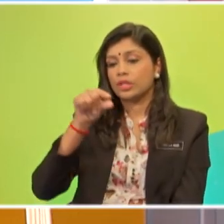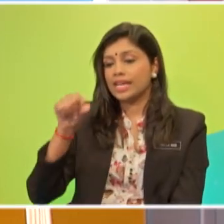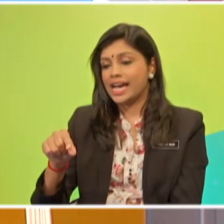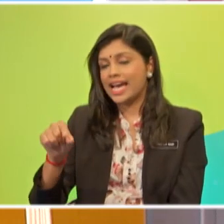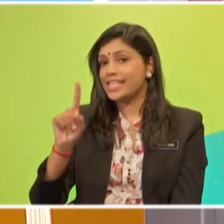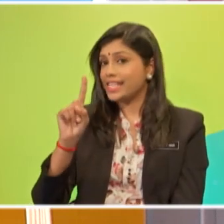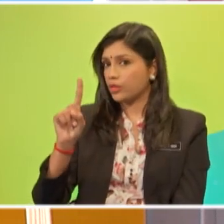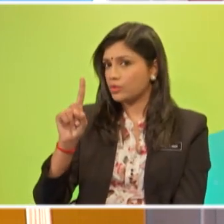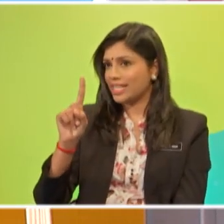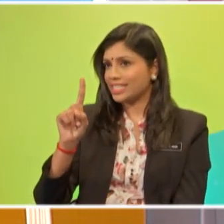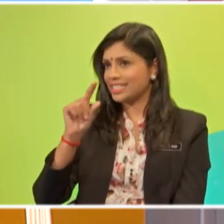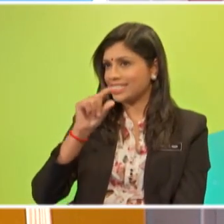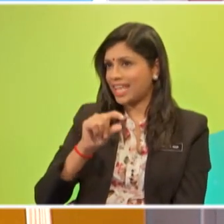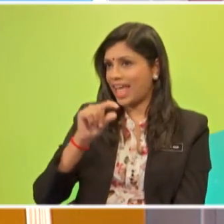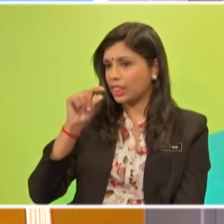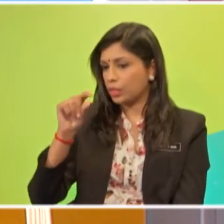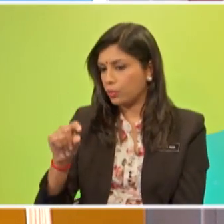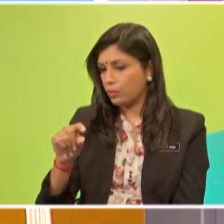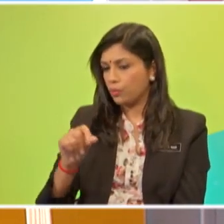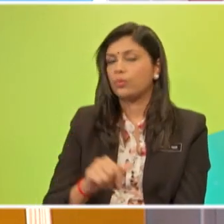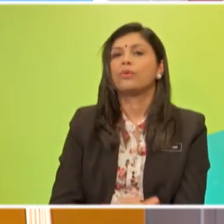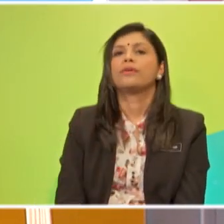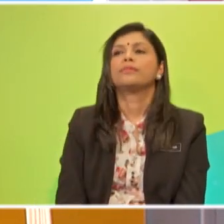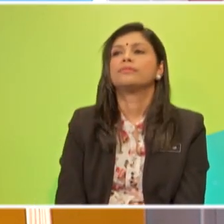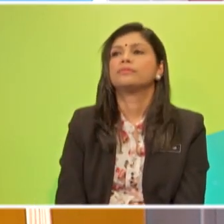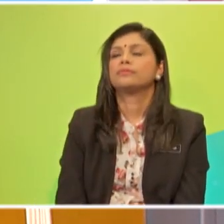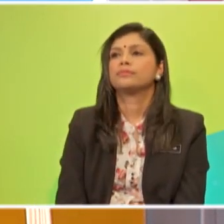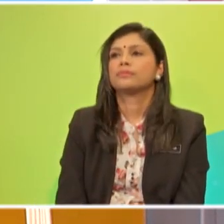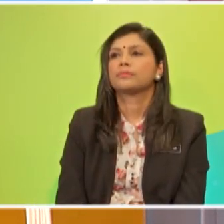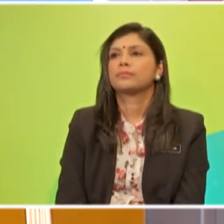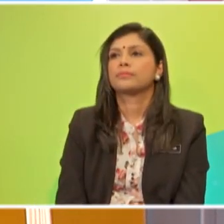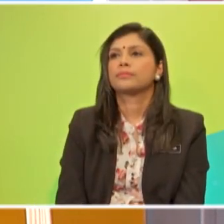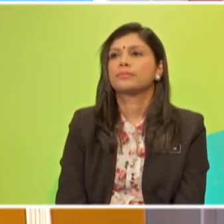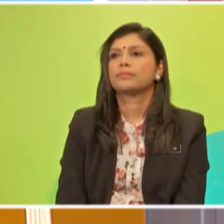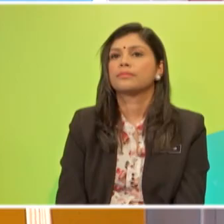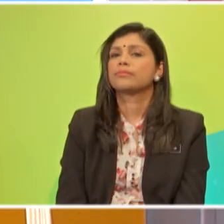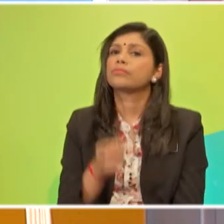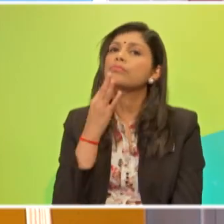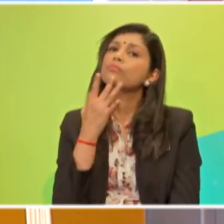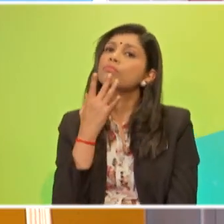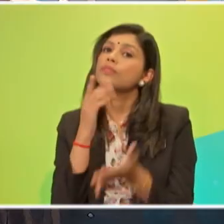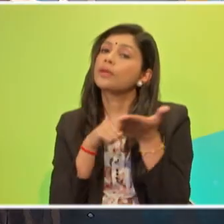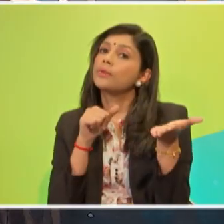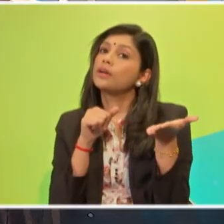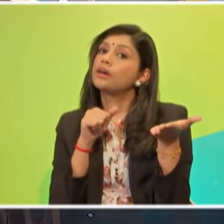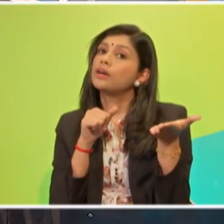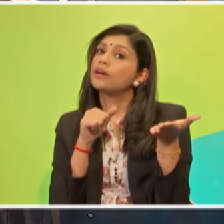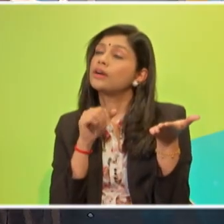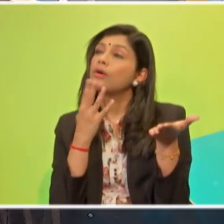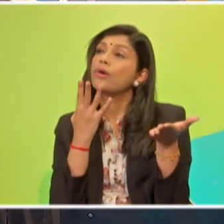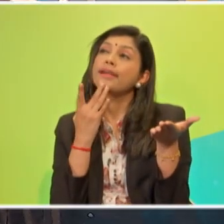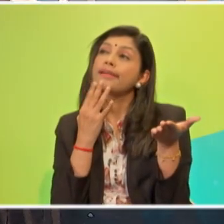Satu. Baru je sampai satu. Okey, tak apa. Okey, Sean. Warna apa ni Sean kat sini? Yang ini